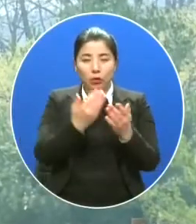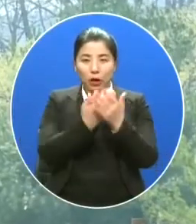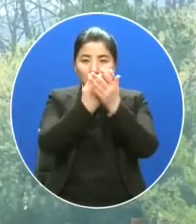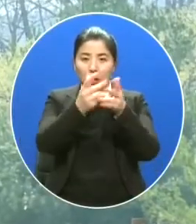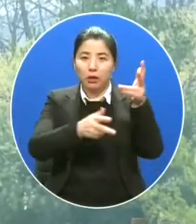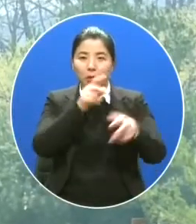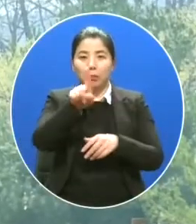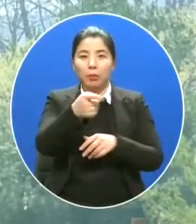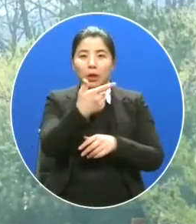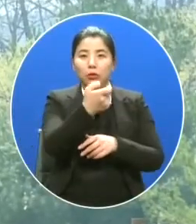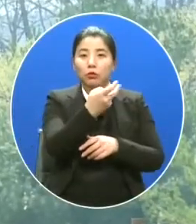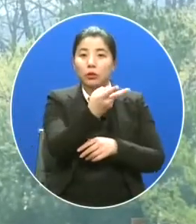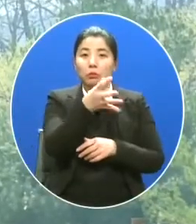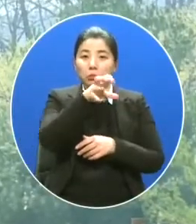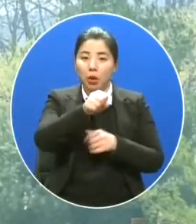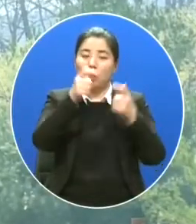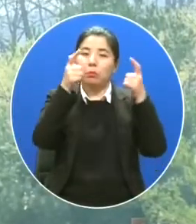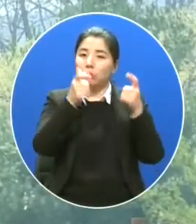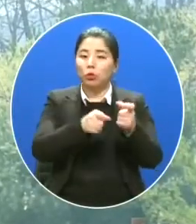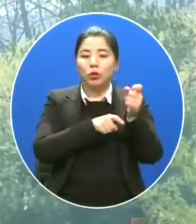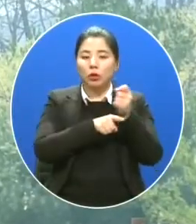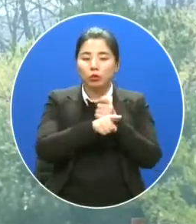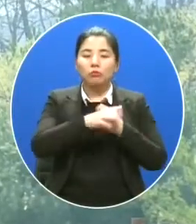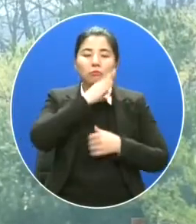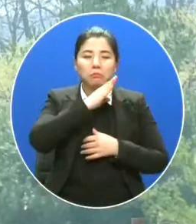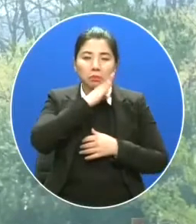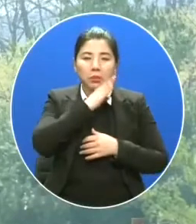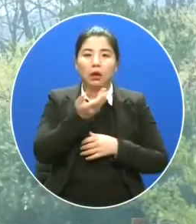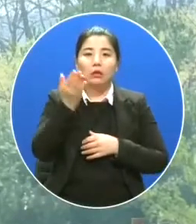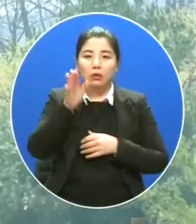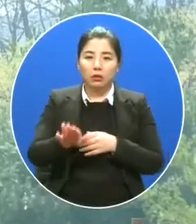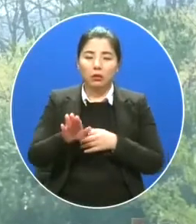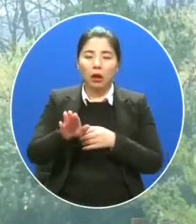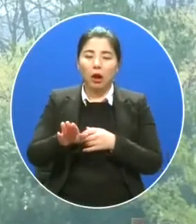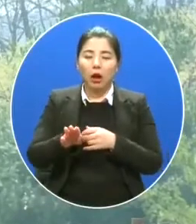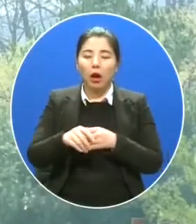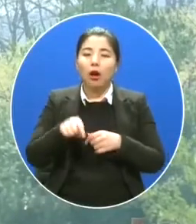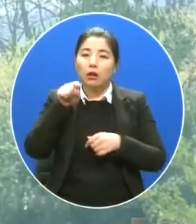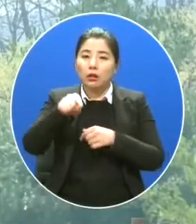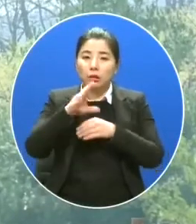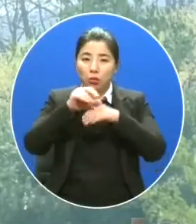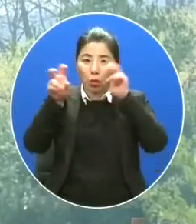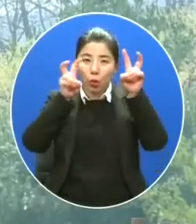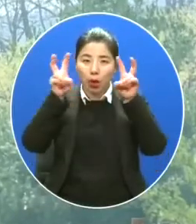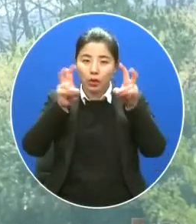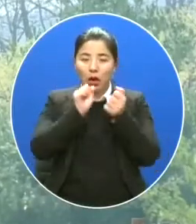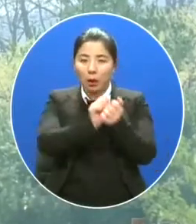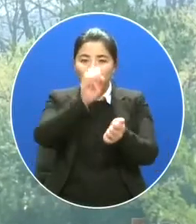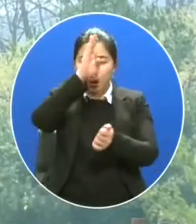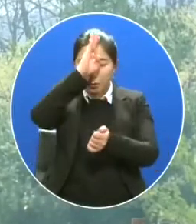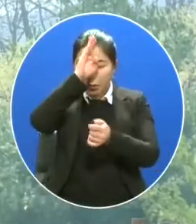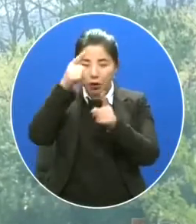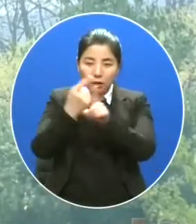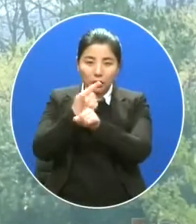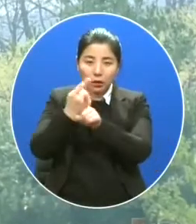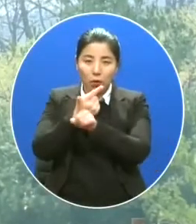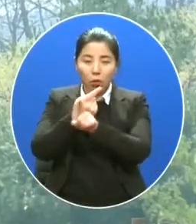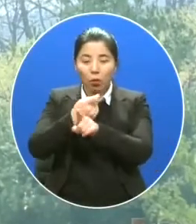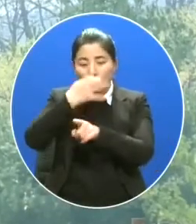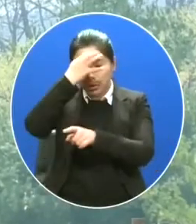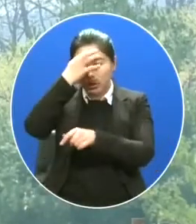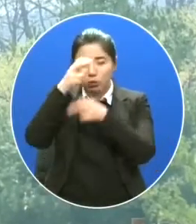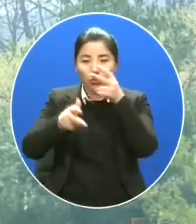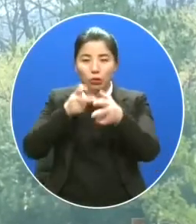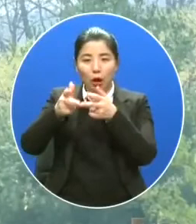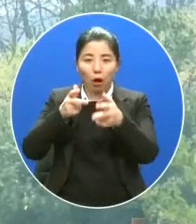사업 예산이 162억 원으로 감액된 것은 사실입니다. 하지만 해당 언론사는 감염병 예방 치료 기술